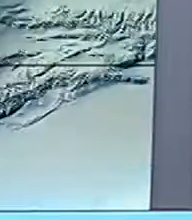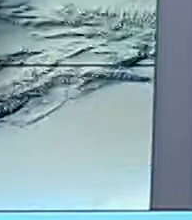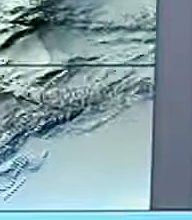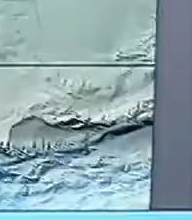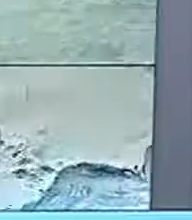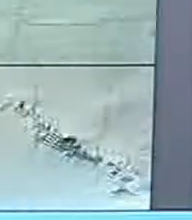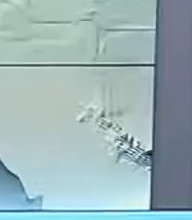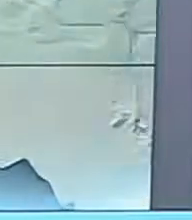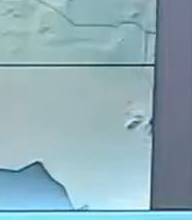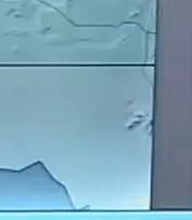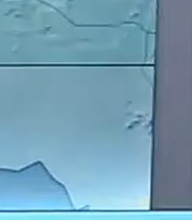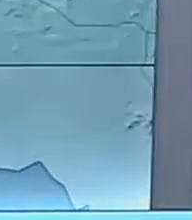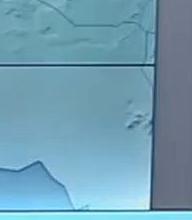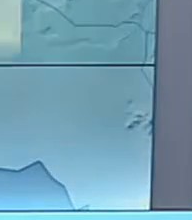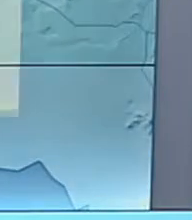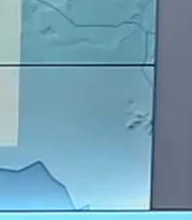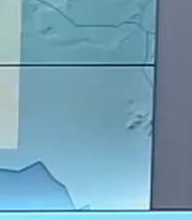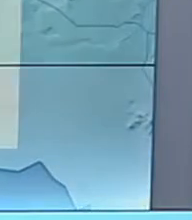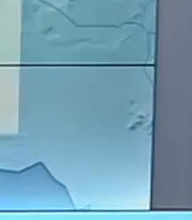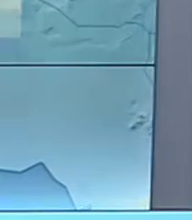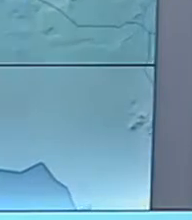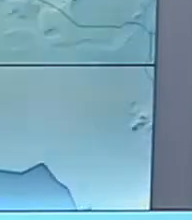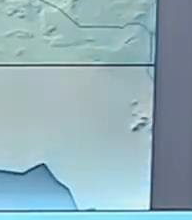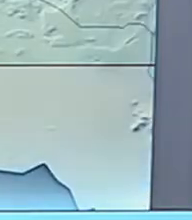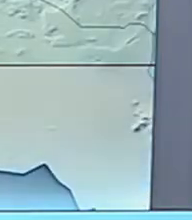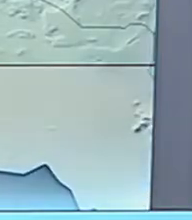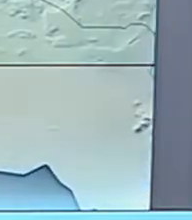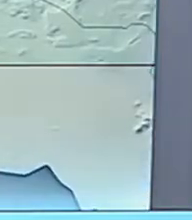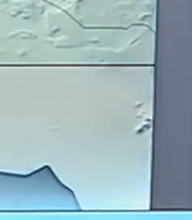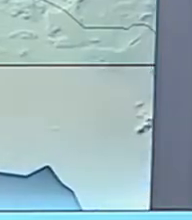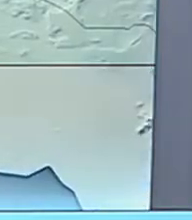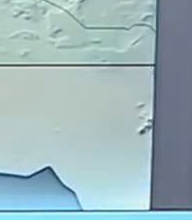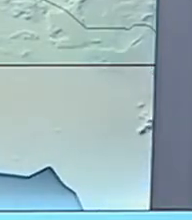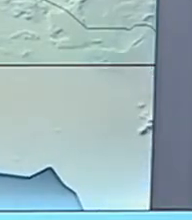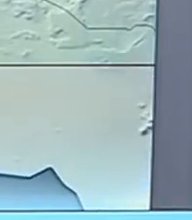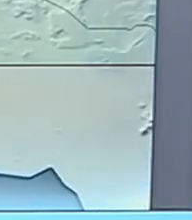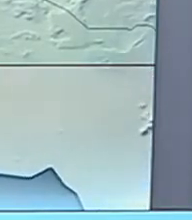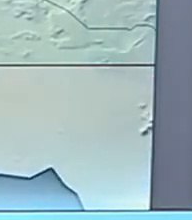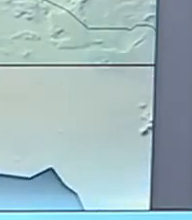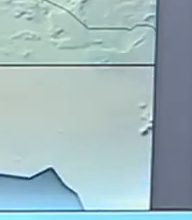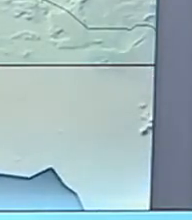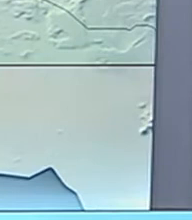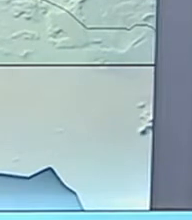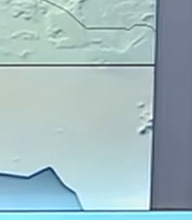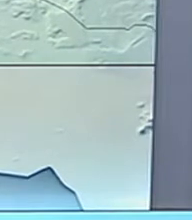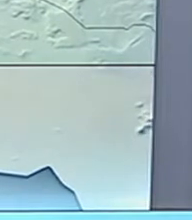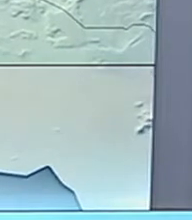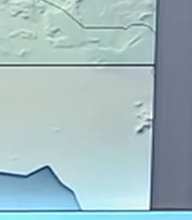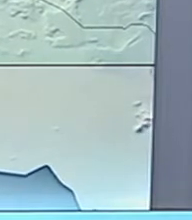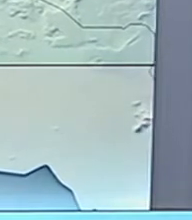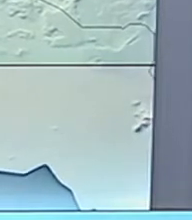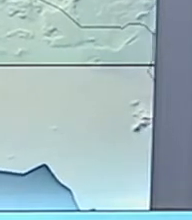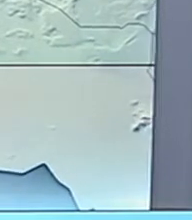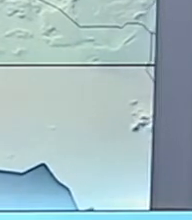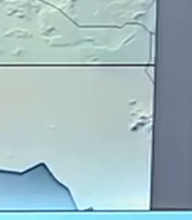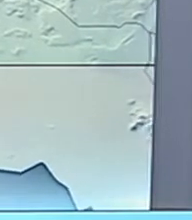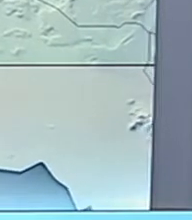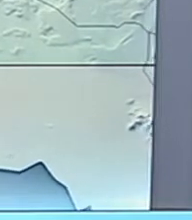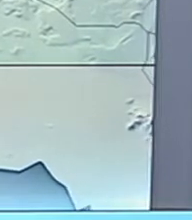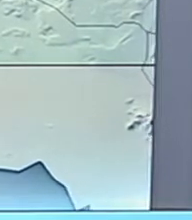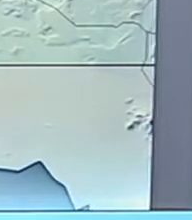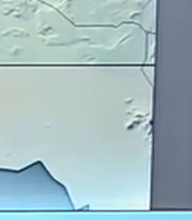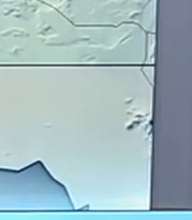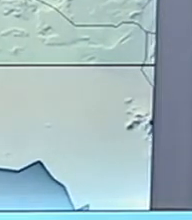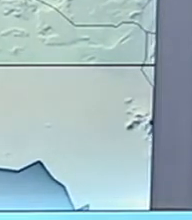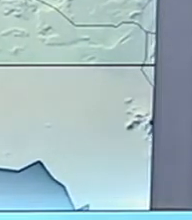да күн бұлыңғыр болады. Атырау мен Ақтөбеде қар жауады деген болжам бар. Күндіз +6 0 градус. Ақтауда 11 жауын жауады,